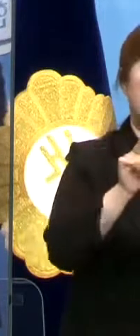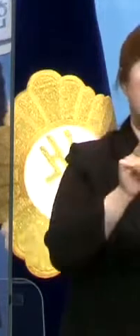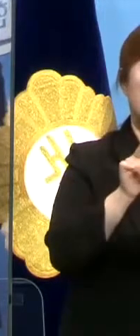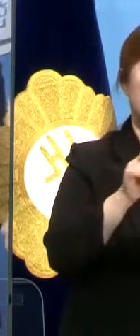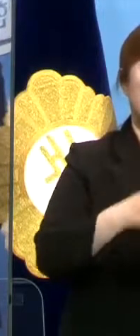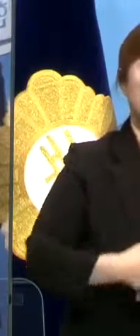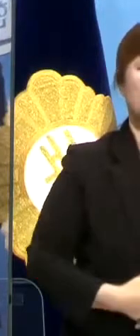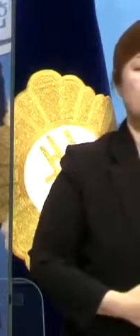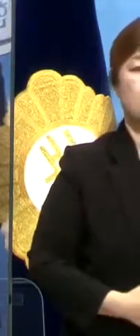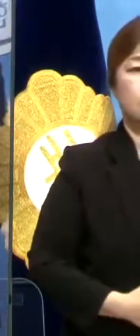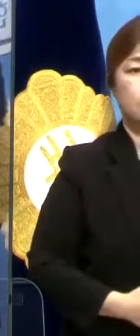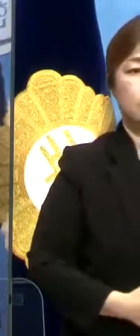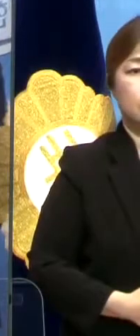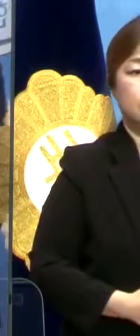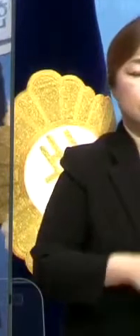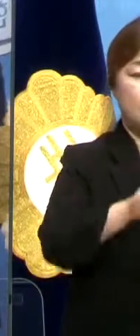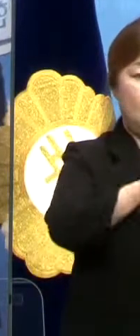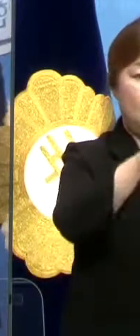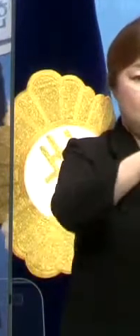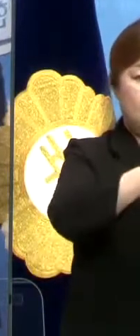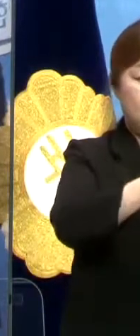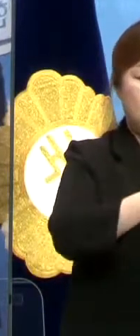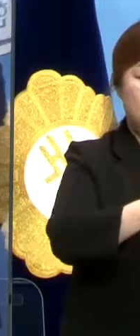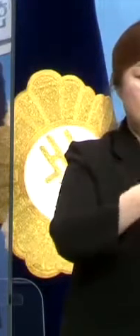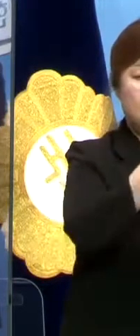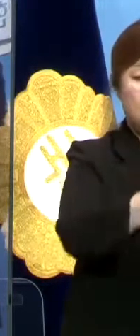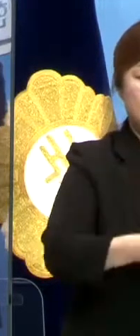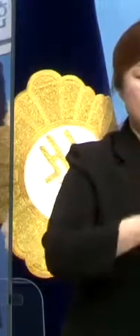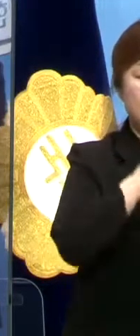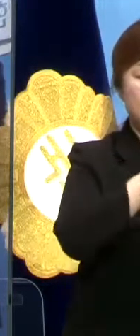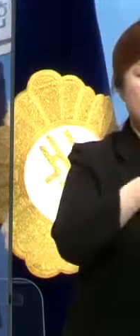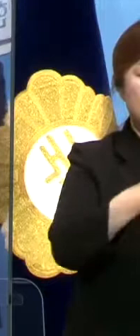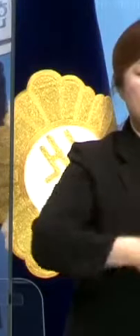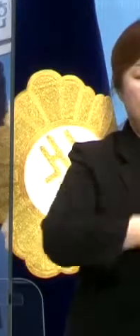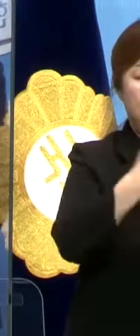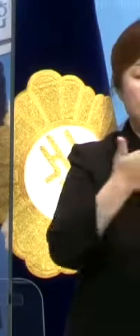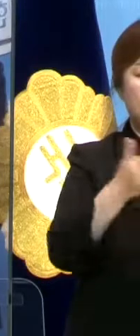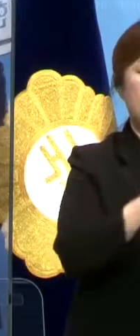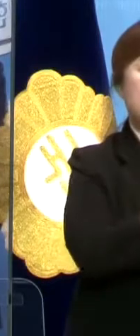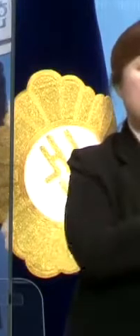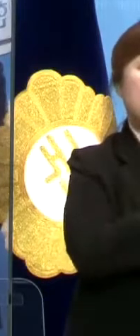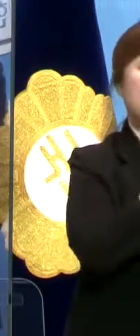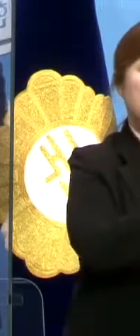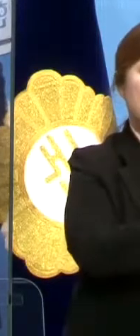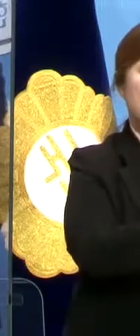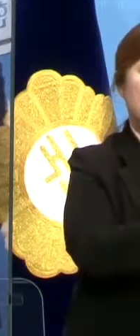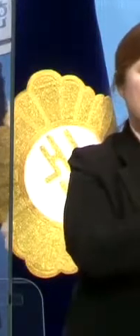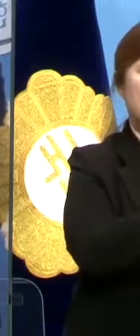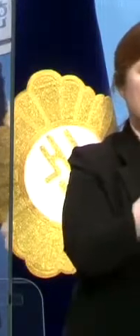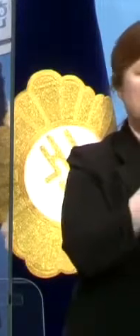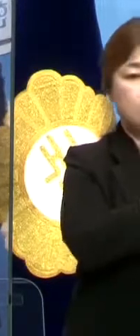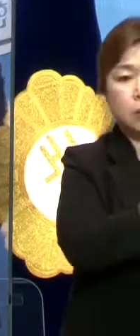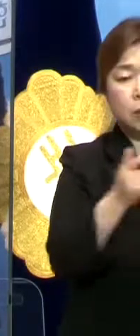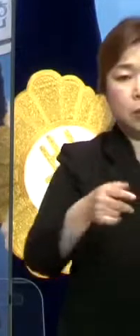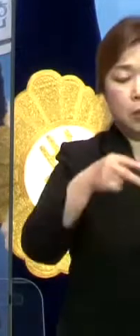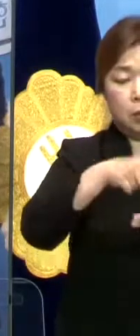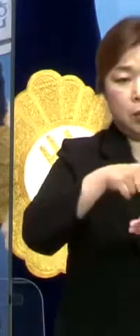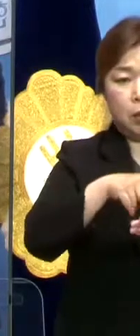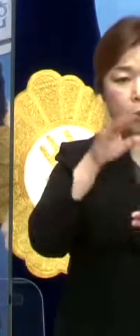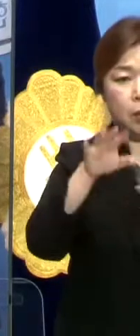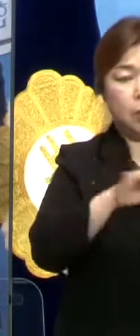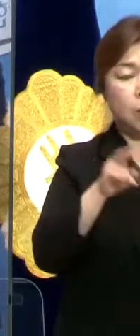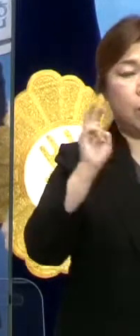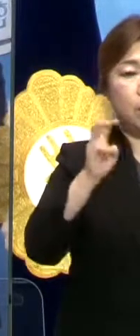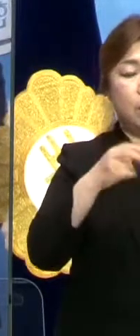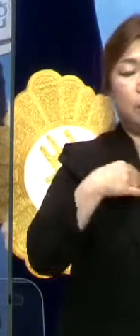있습니다 언론에는 산재 신청에 필요한 모든 일에 협조하겠다 고 하고 막상 j 앞이라는 서로를 요청하면